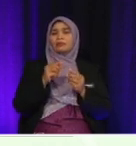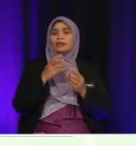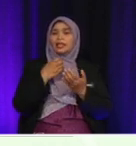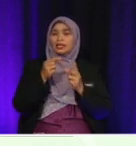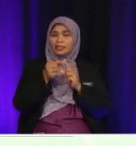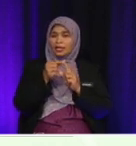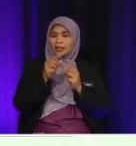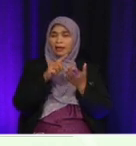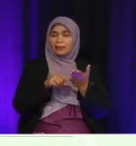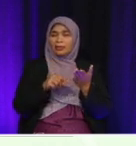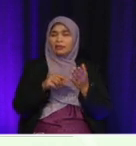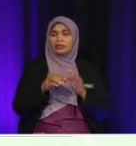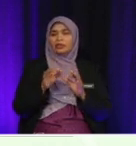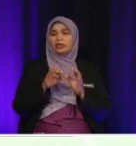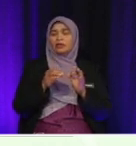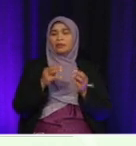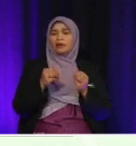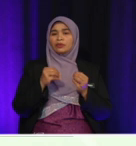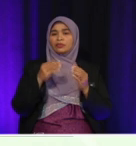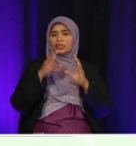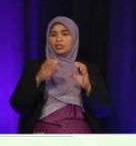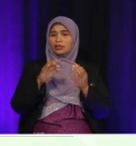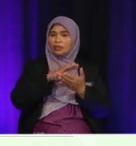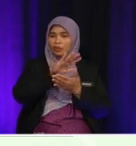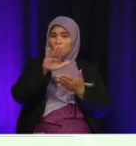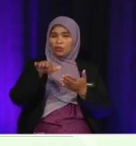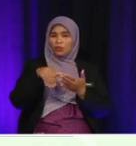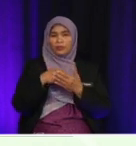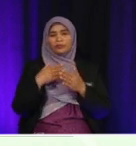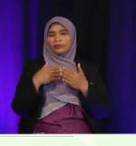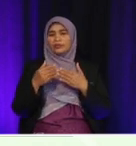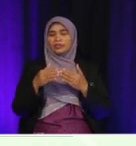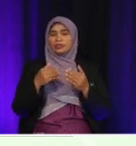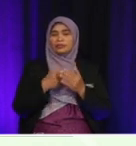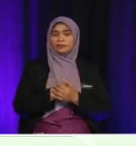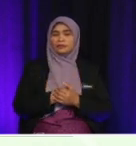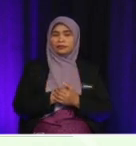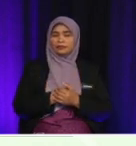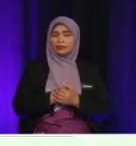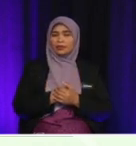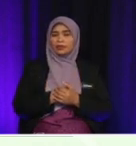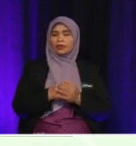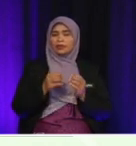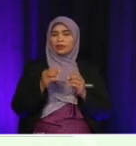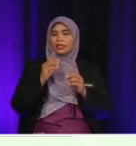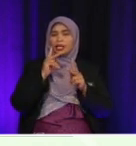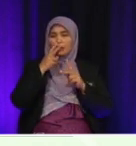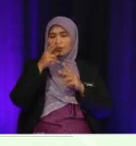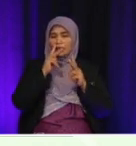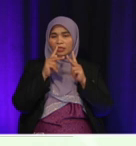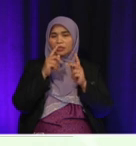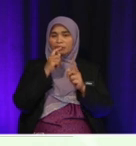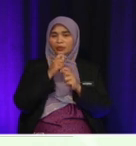manakala yang ini adalah hikmah secara umum ya kemudian tengok pula dari segi kata tugasnya sama ada Terangkan ataupun